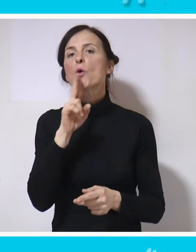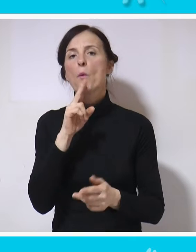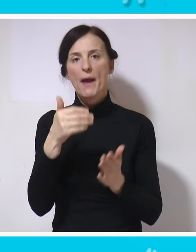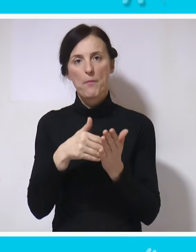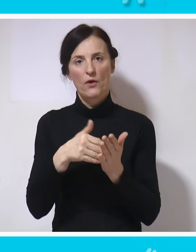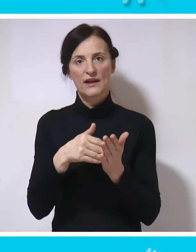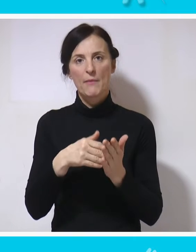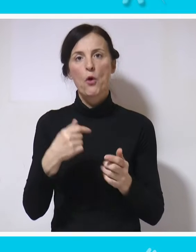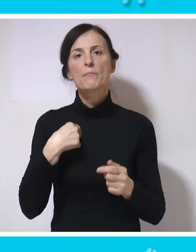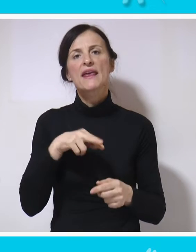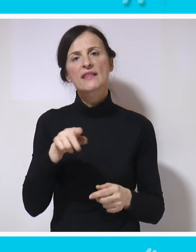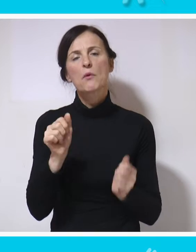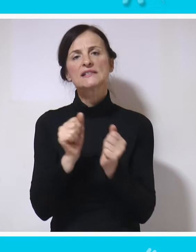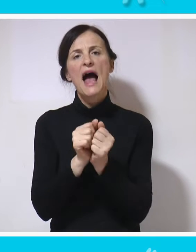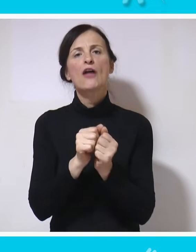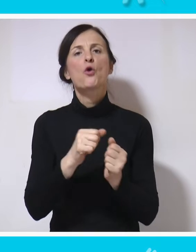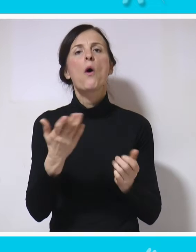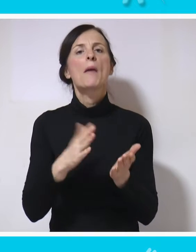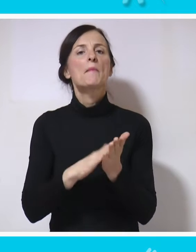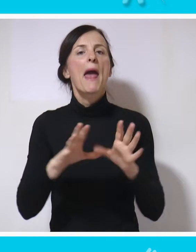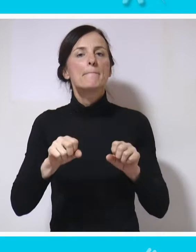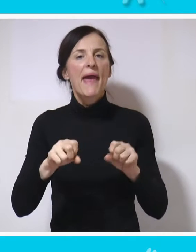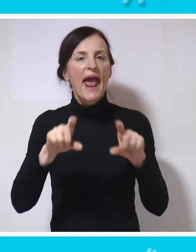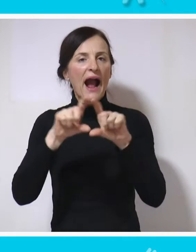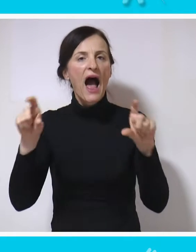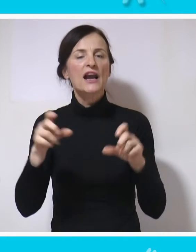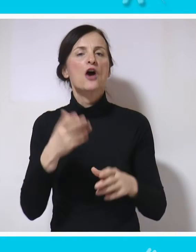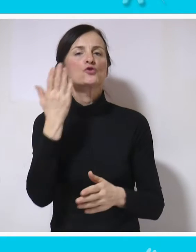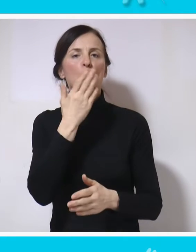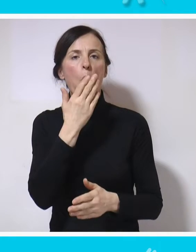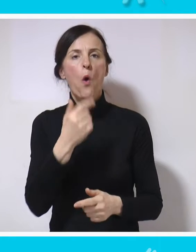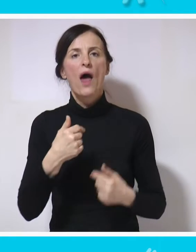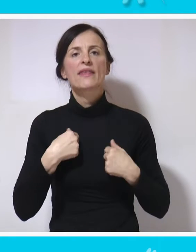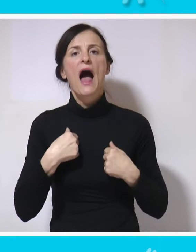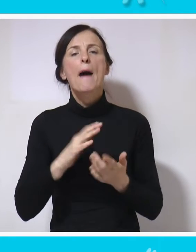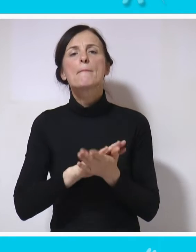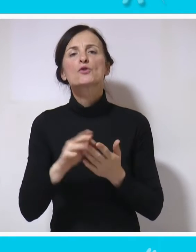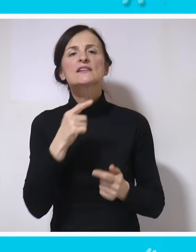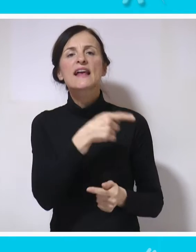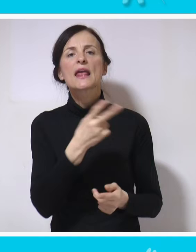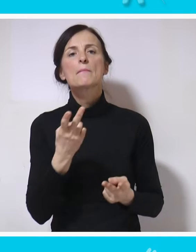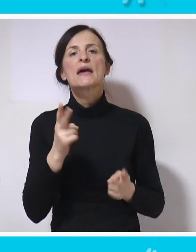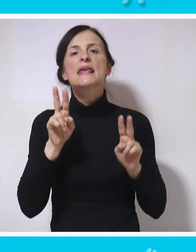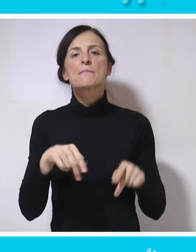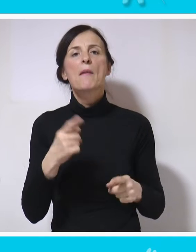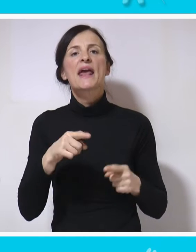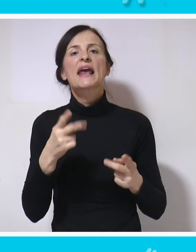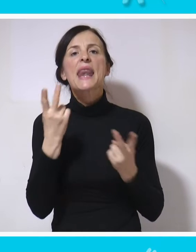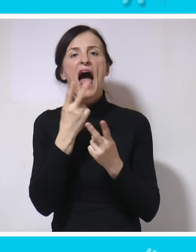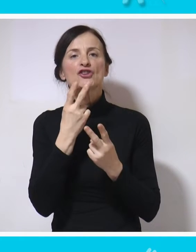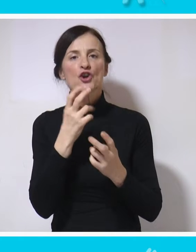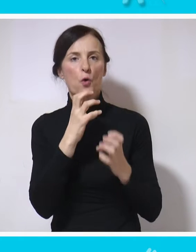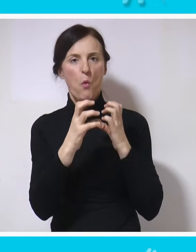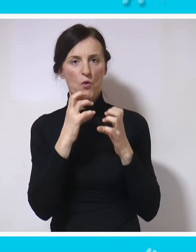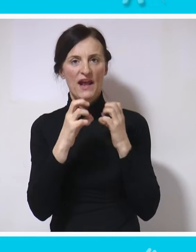kome je potrebno. Mi idemo zajedno i u pekaru i u školi. Prosto ja sa njim imam svoj način